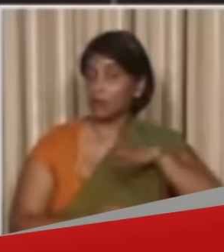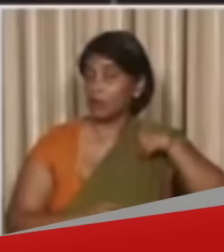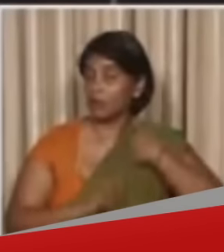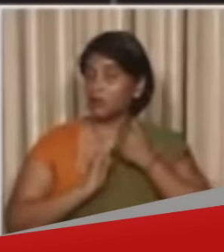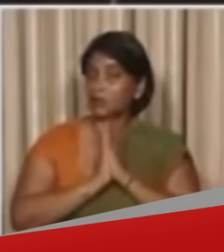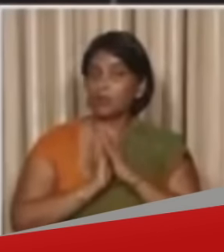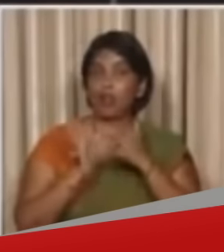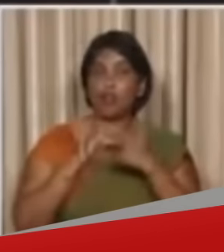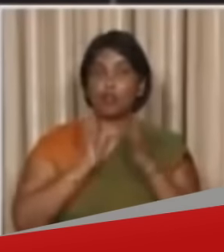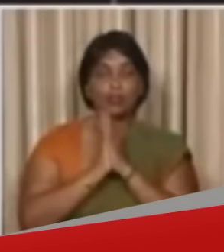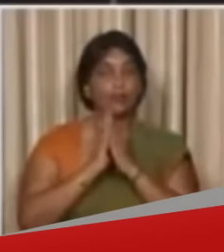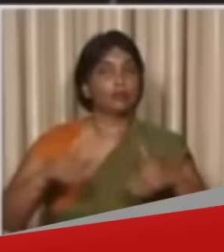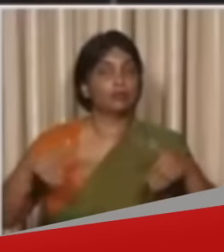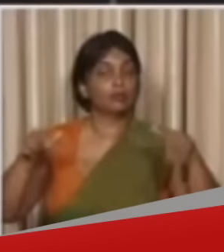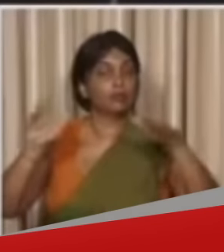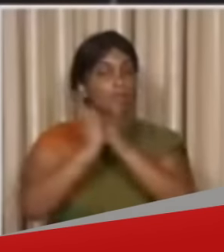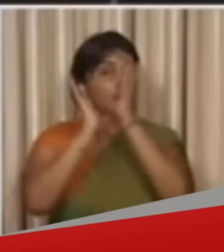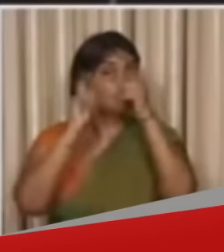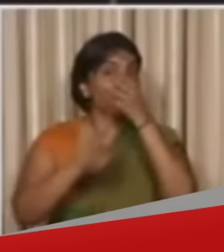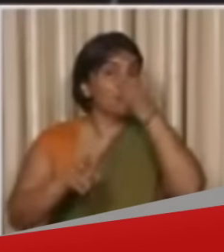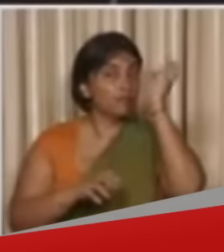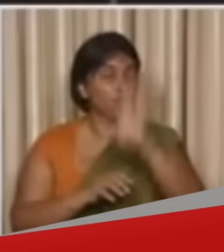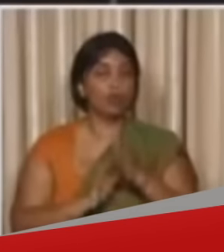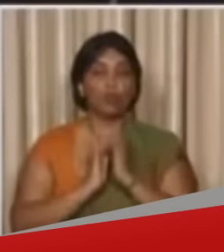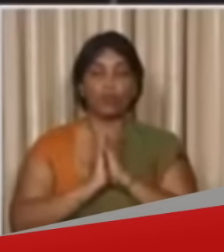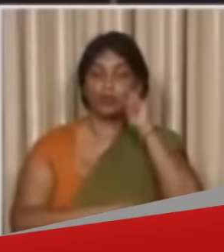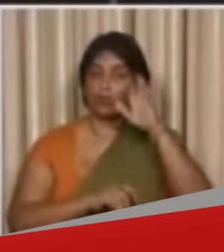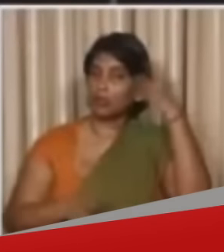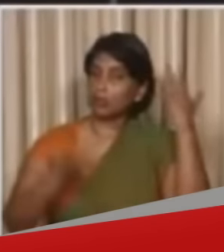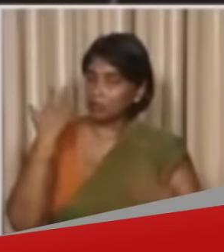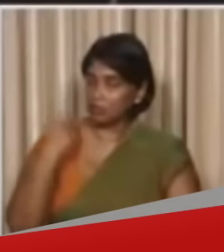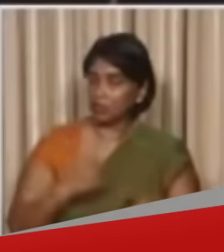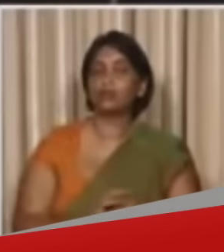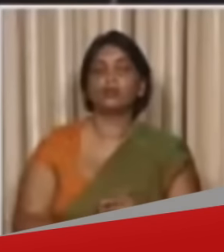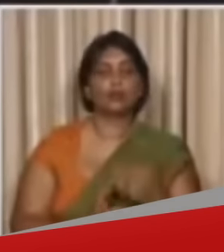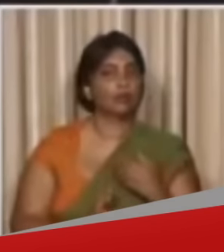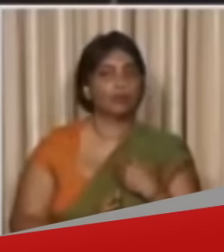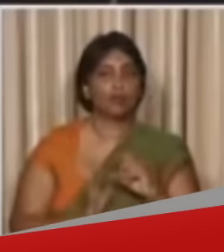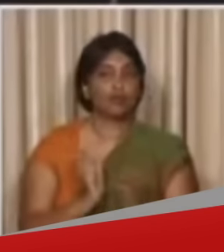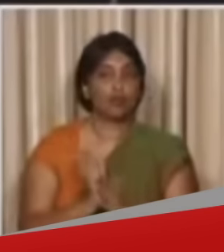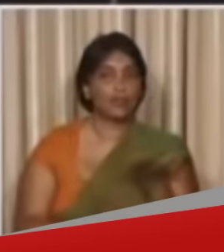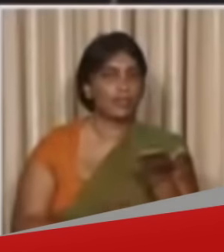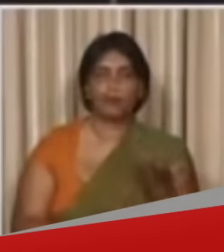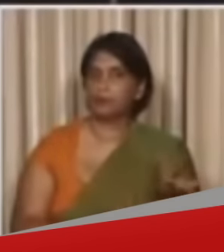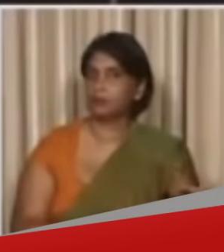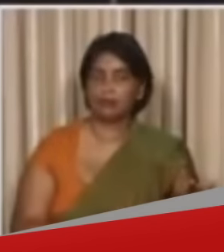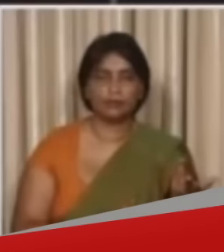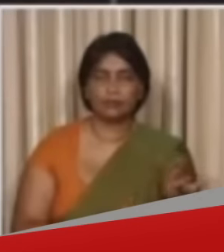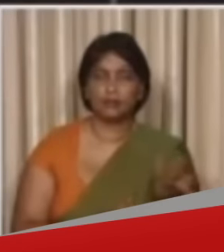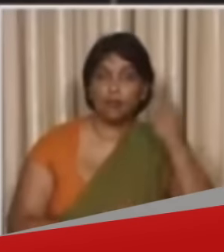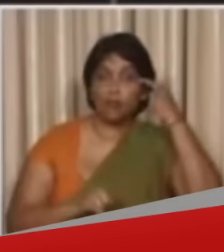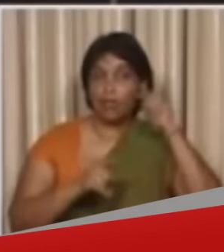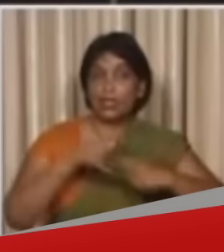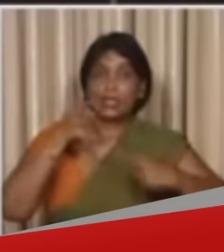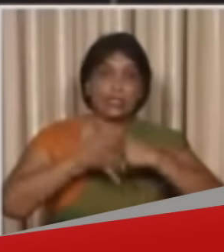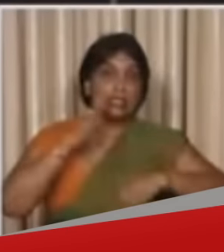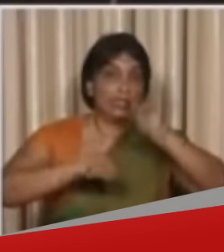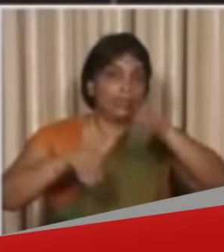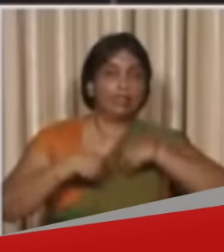මහා බෝධියට ප්‍රහාර එල්ල කළ සිංහල බෞද්ධ ප්‍රතිපදුන් මැරුවා. අපි කොමිෂන් නිල්ලුවේ නැහැ. අපි ඒක අල්ලගෙන ඡන්ද දෙන්න කිව්වේ